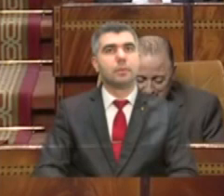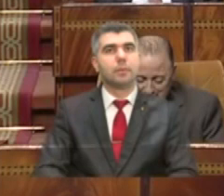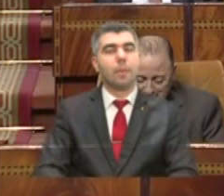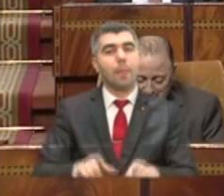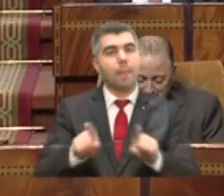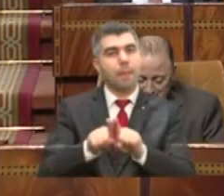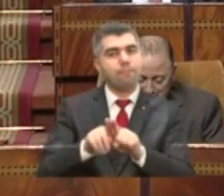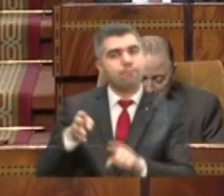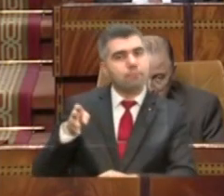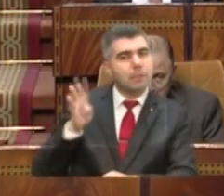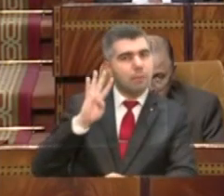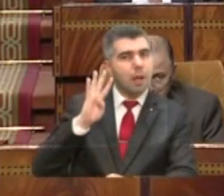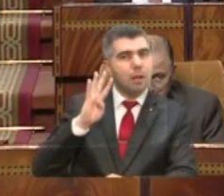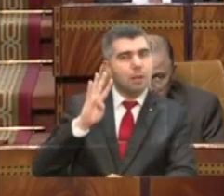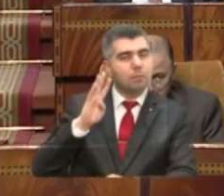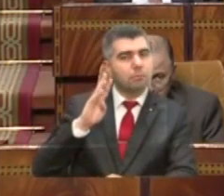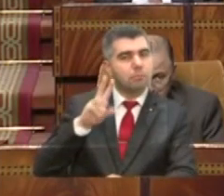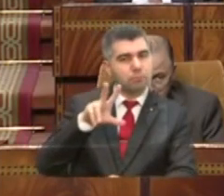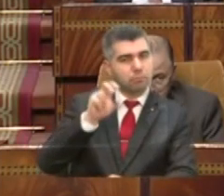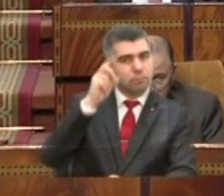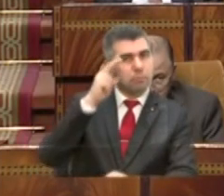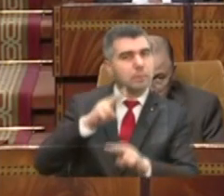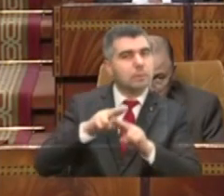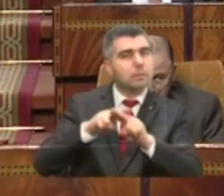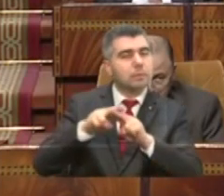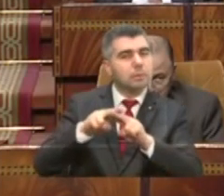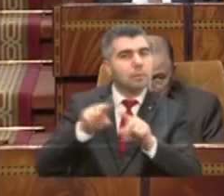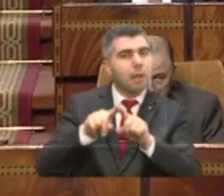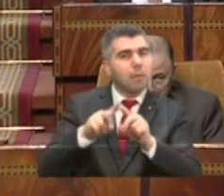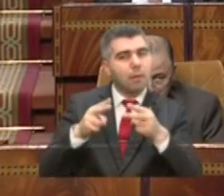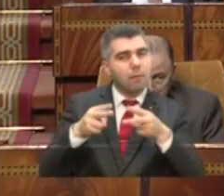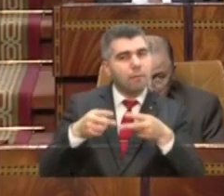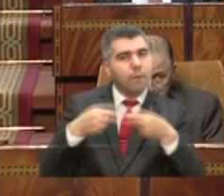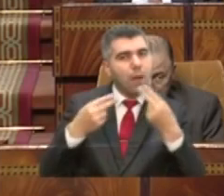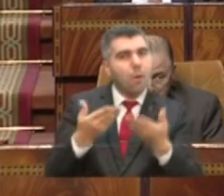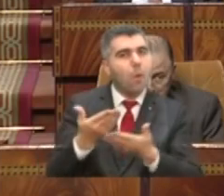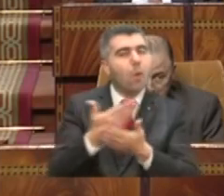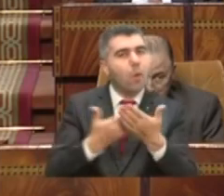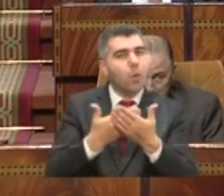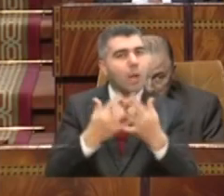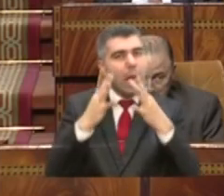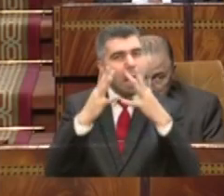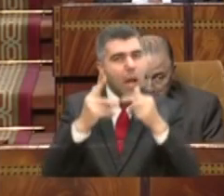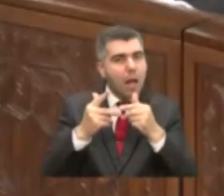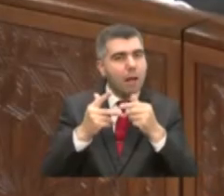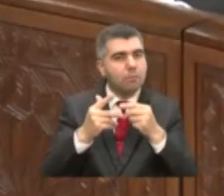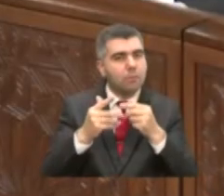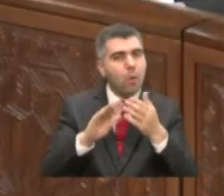استمعت بإمعان شديد المعطيات اللي قلته والأرقام اللي ديت بها.